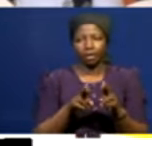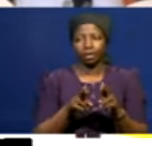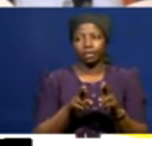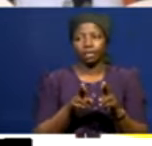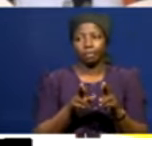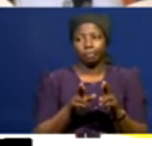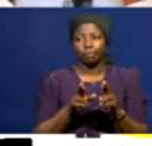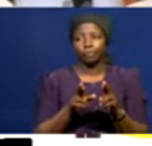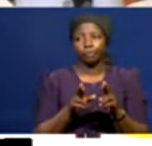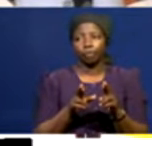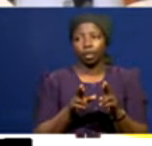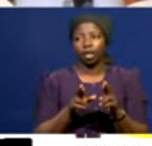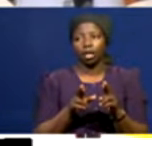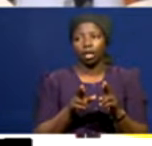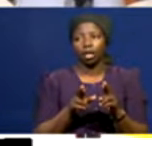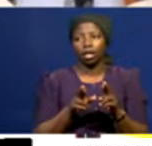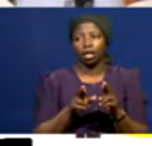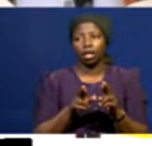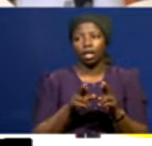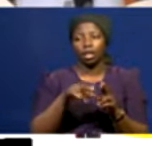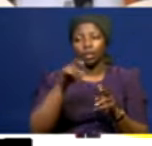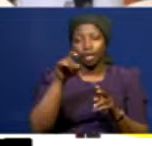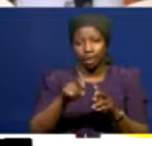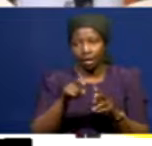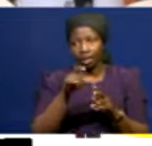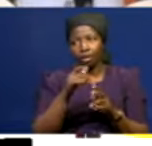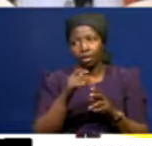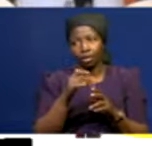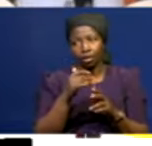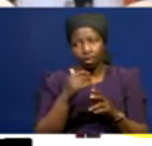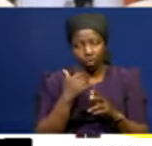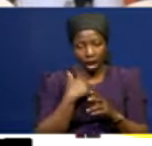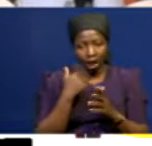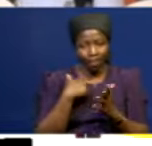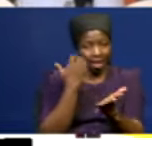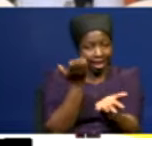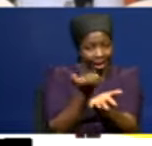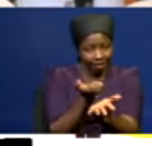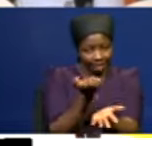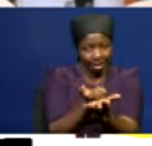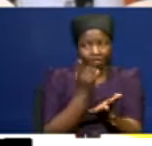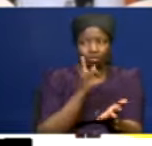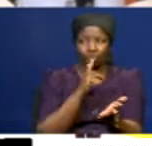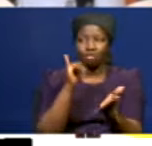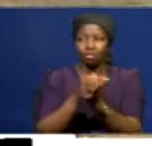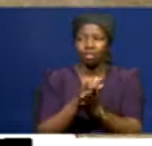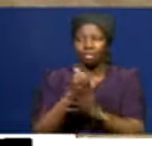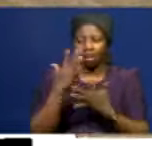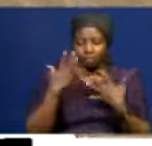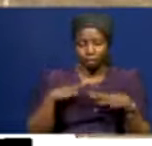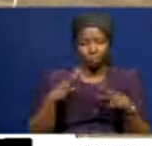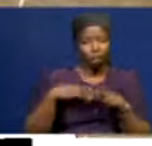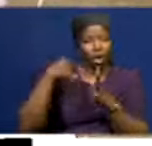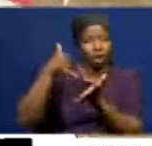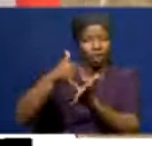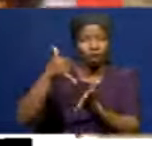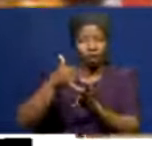And we have to preserve the evidence so that the perpetrators are brought to book.